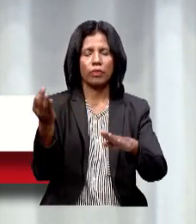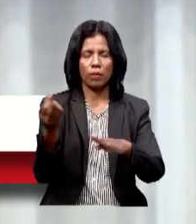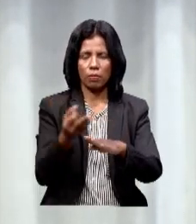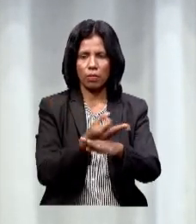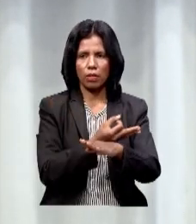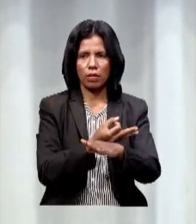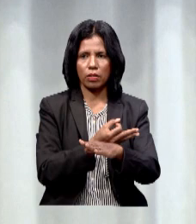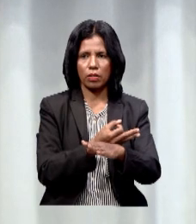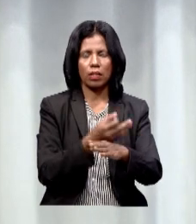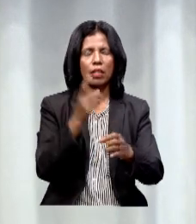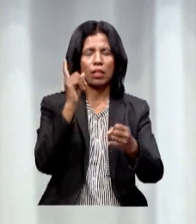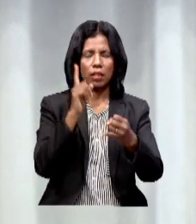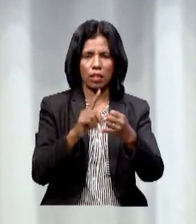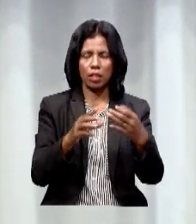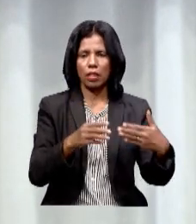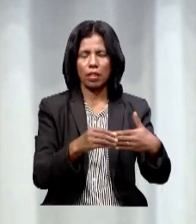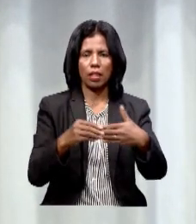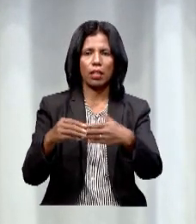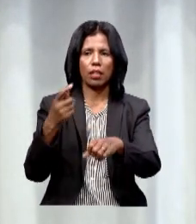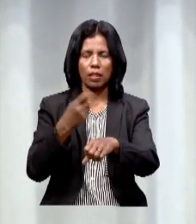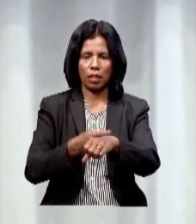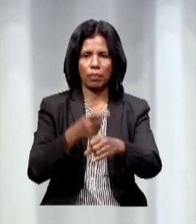tempo ikus liuri da mtoguar.